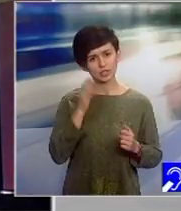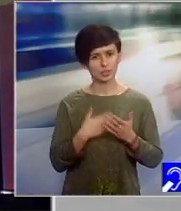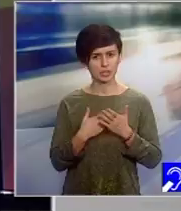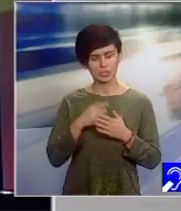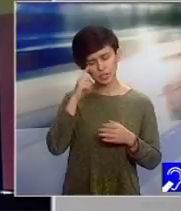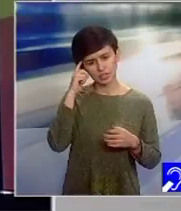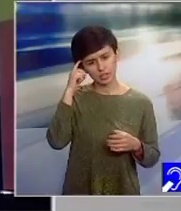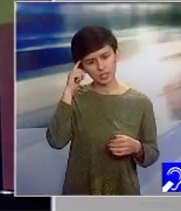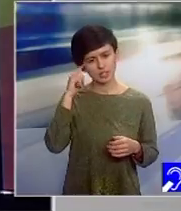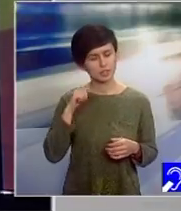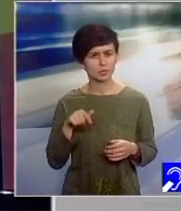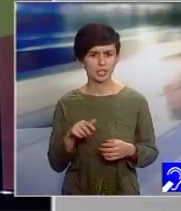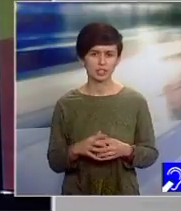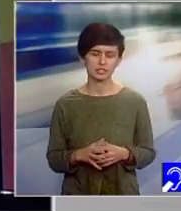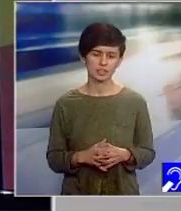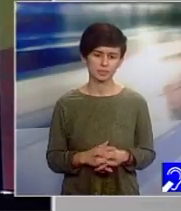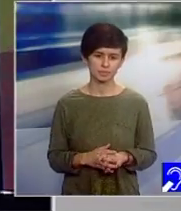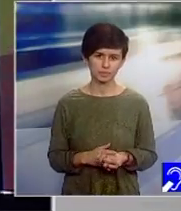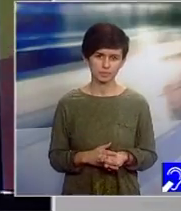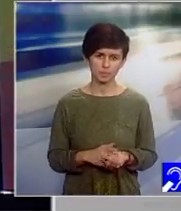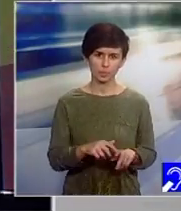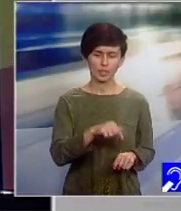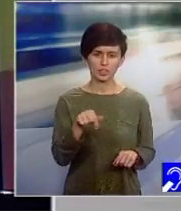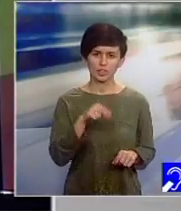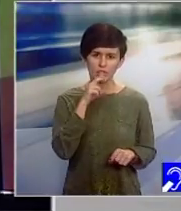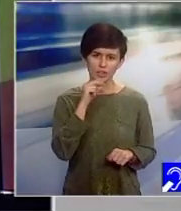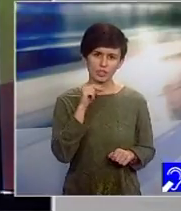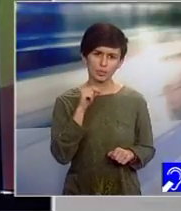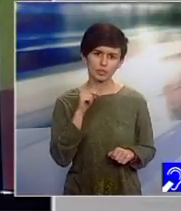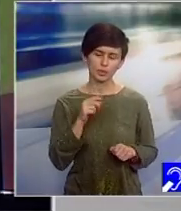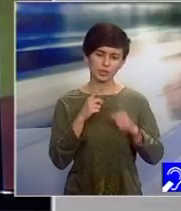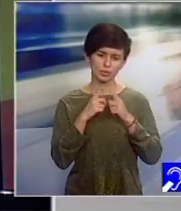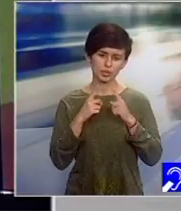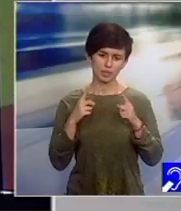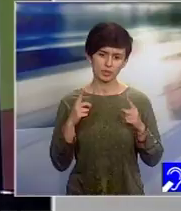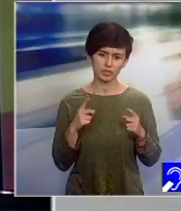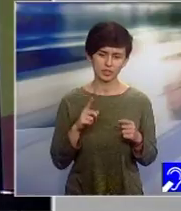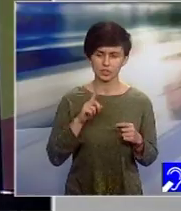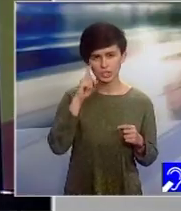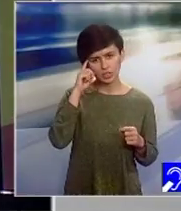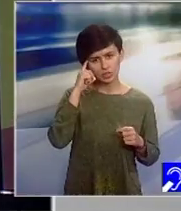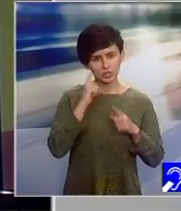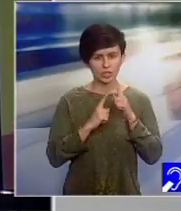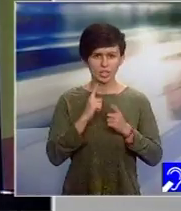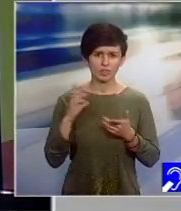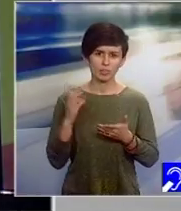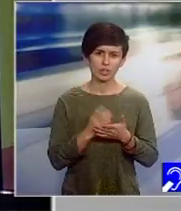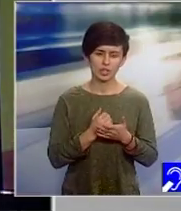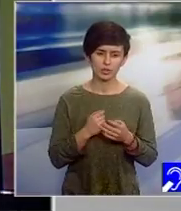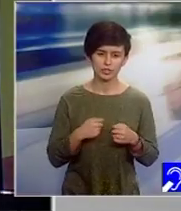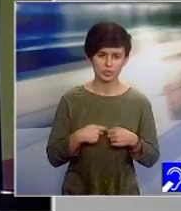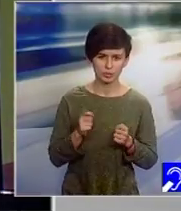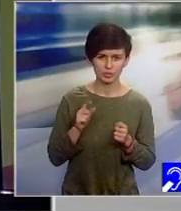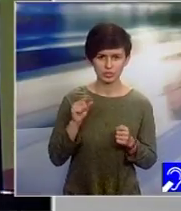gândim. Și nu numai lor, și nouă, vom vorbi cu cine știe, dascăl din... Acum nu știu dacă o să reușim cu toți din cele 27